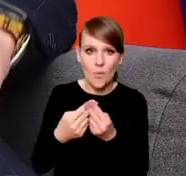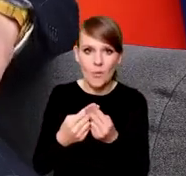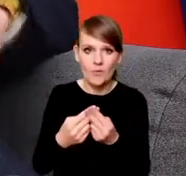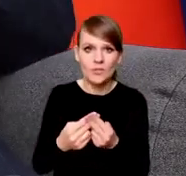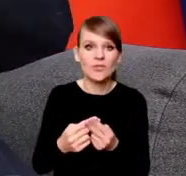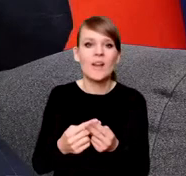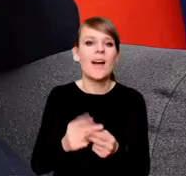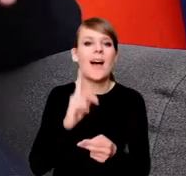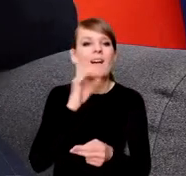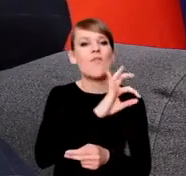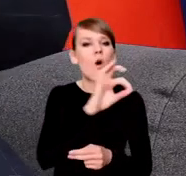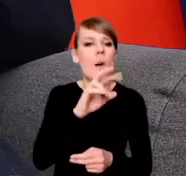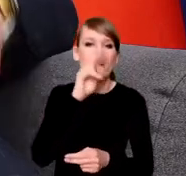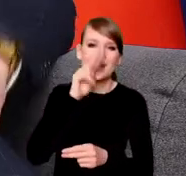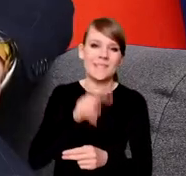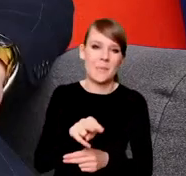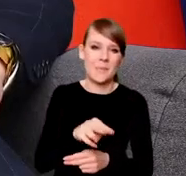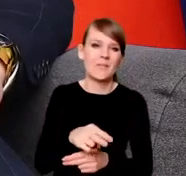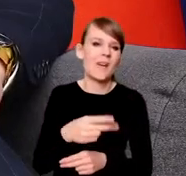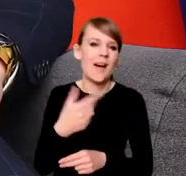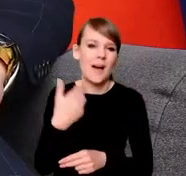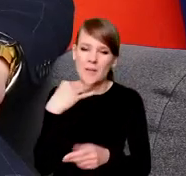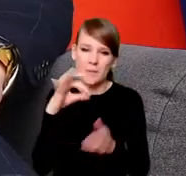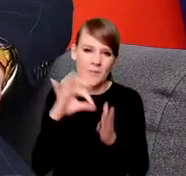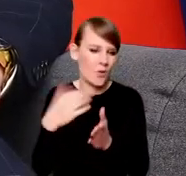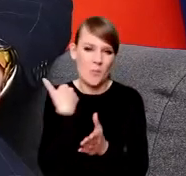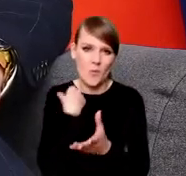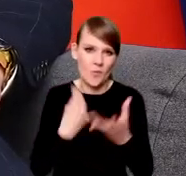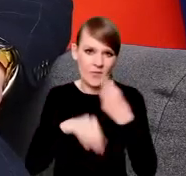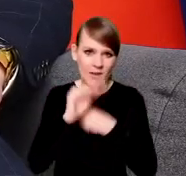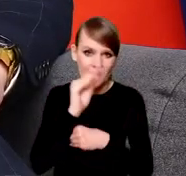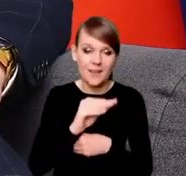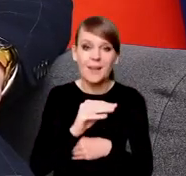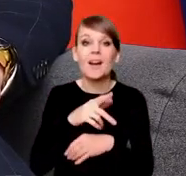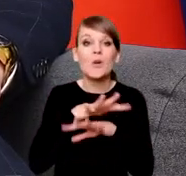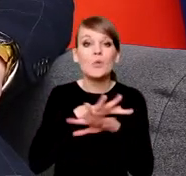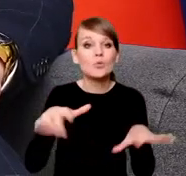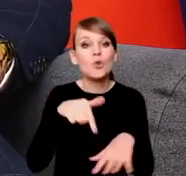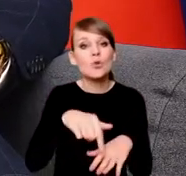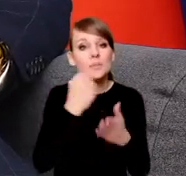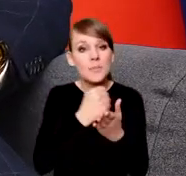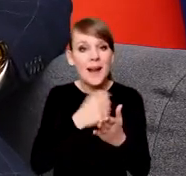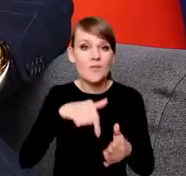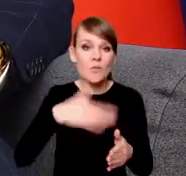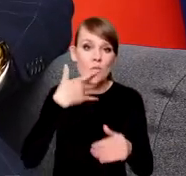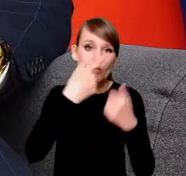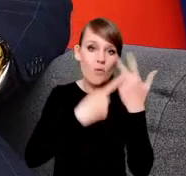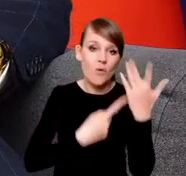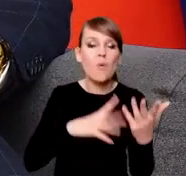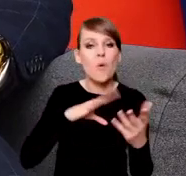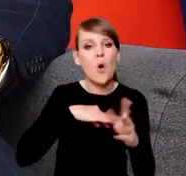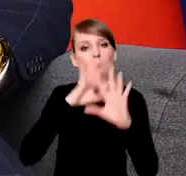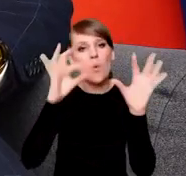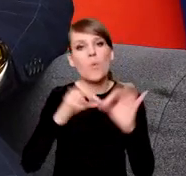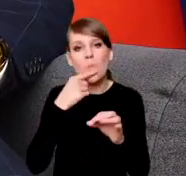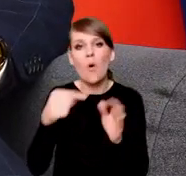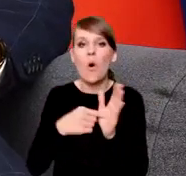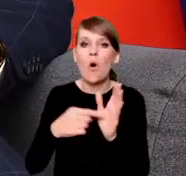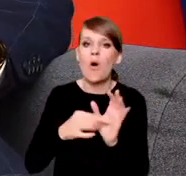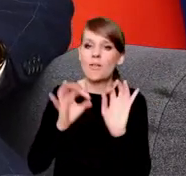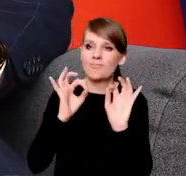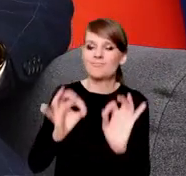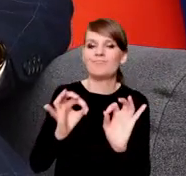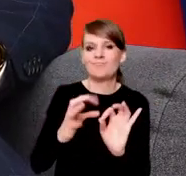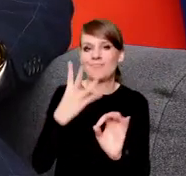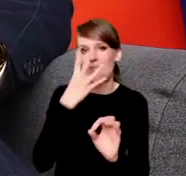bo tak naprawdę wiele tych spraw, o które tutaj poruszamy, pewnie można by było uogólnić do poziomu wizerunku, ale faktycznie korzyści są znacznie większe. Ja